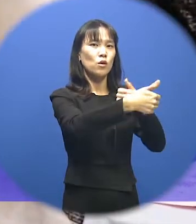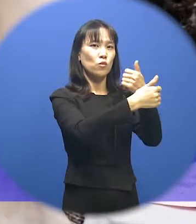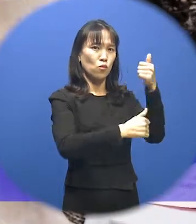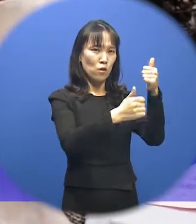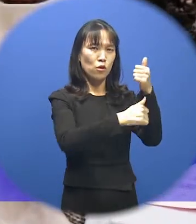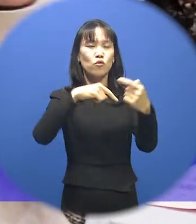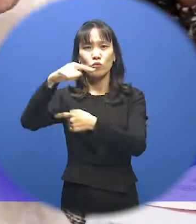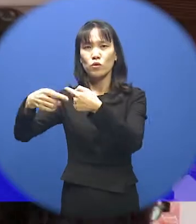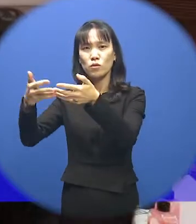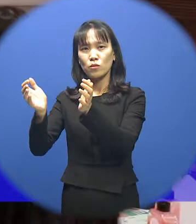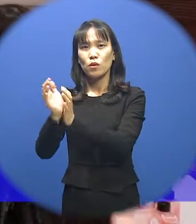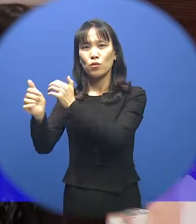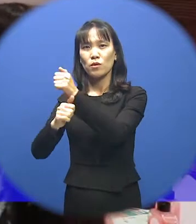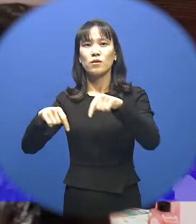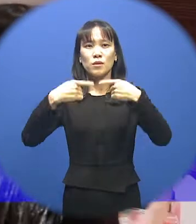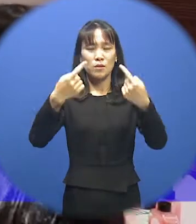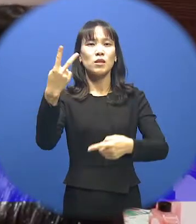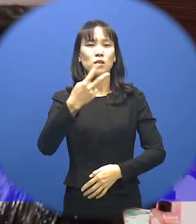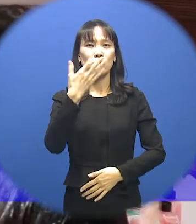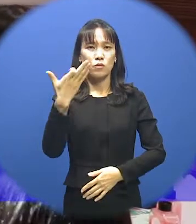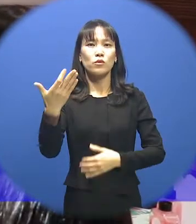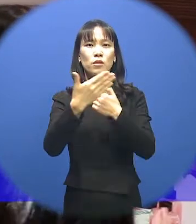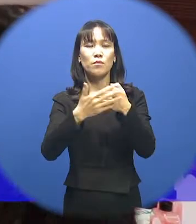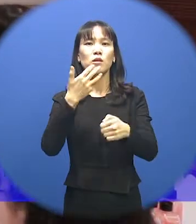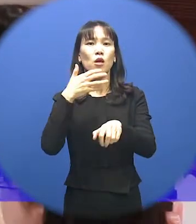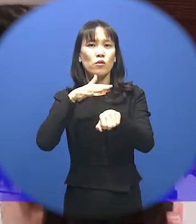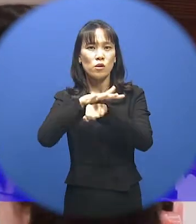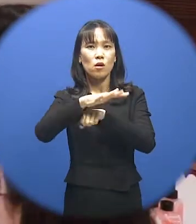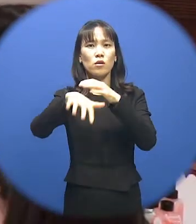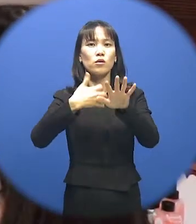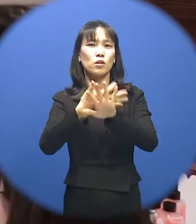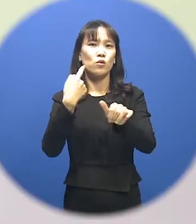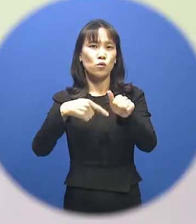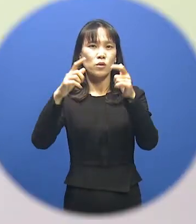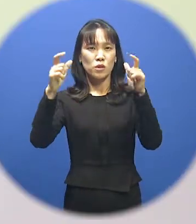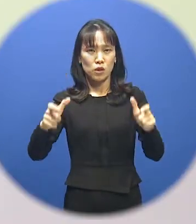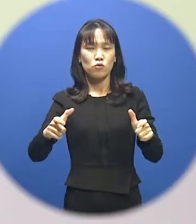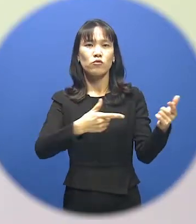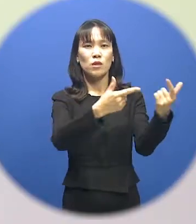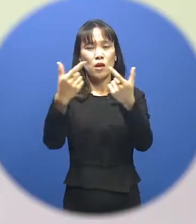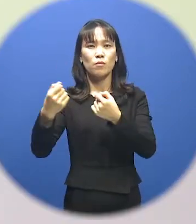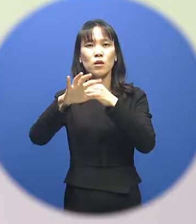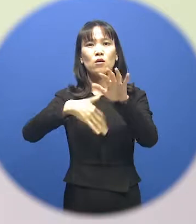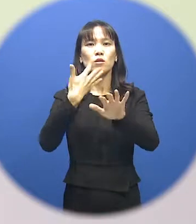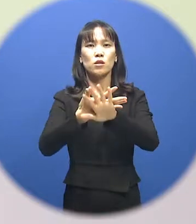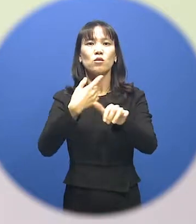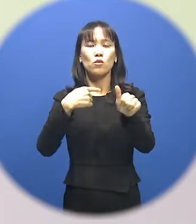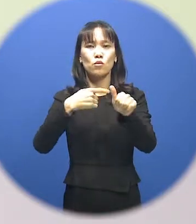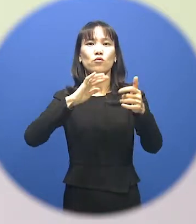운영협의회 위원들이 참석한 가운데 2019 임평 서울형 혁신교육지구 다 함께